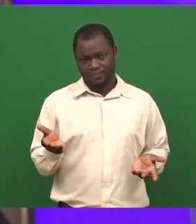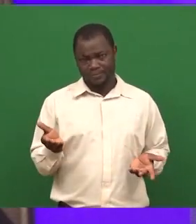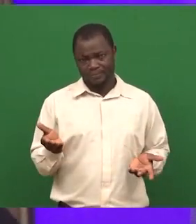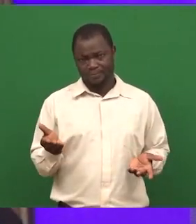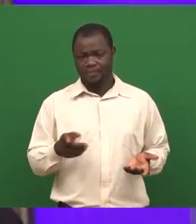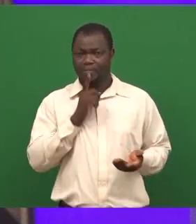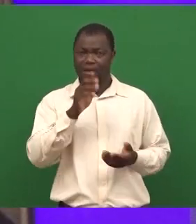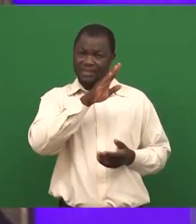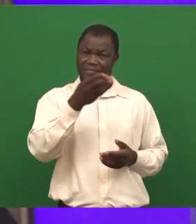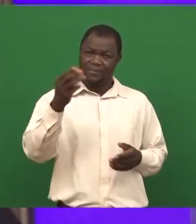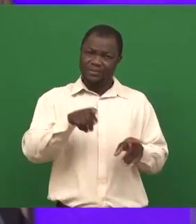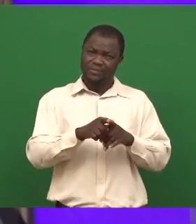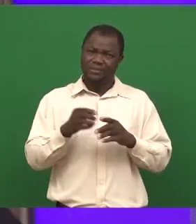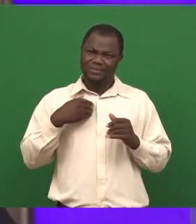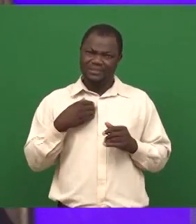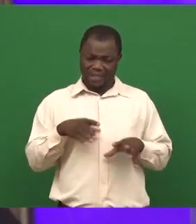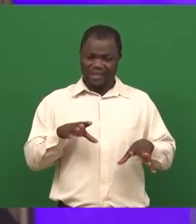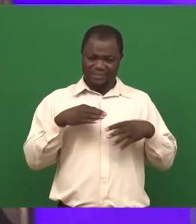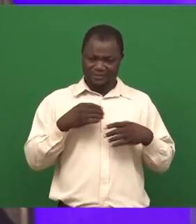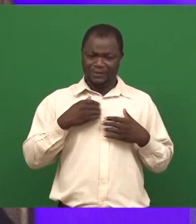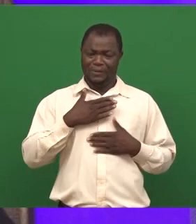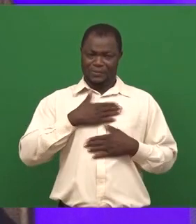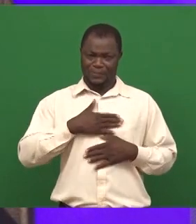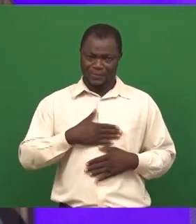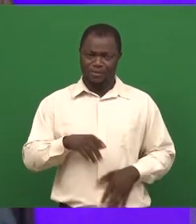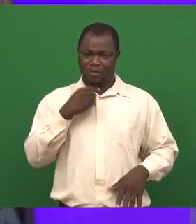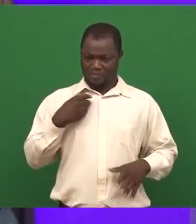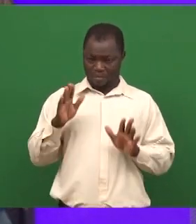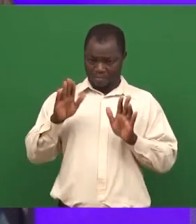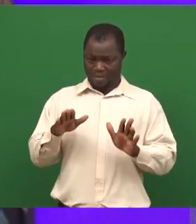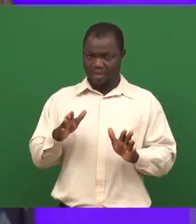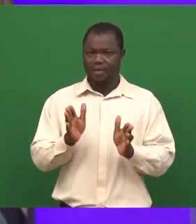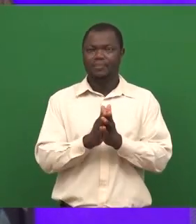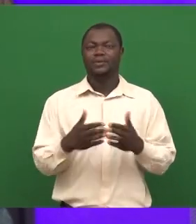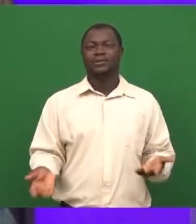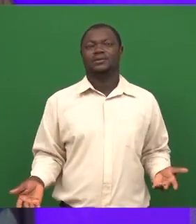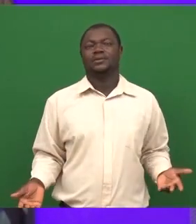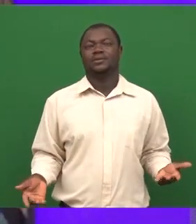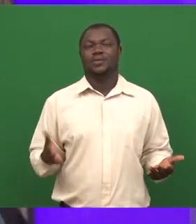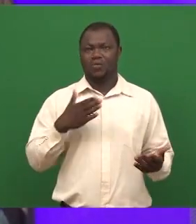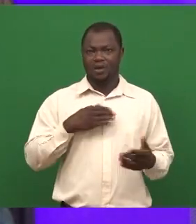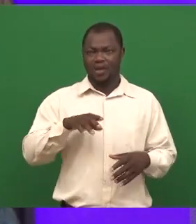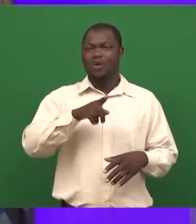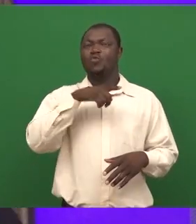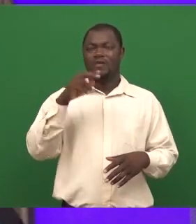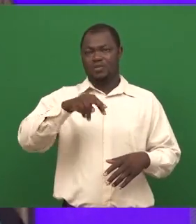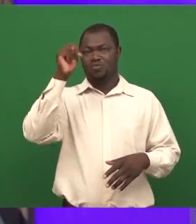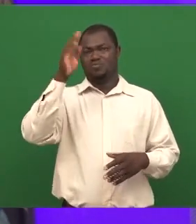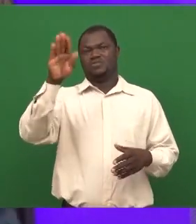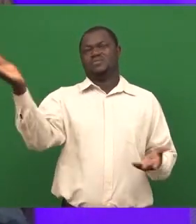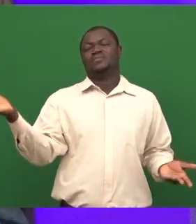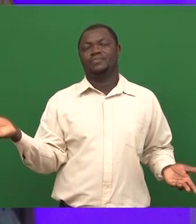yekuti hatisi kugutsikana nezvatiinazvo. Vanhu havasi kugutsikana nezvavainazvo